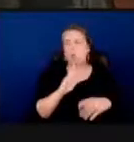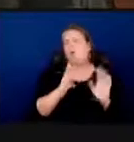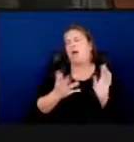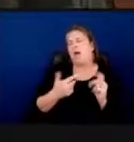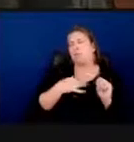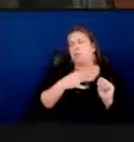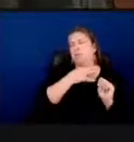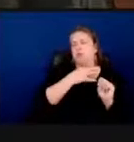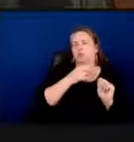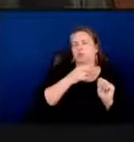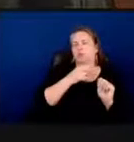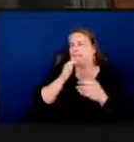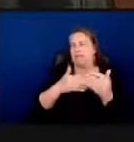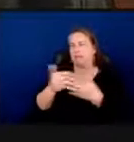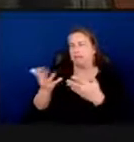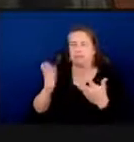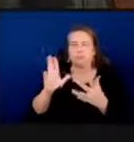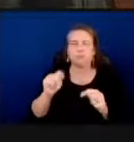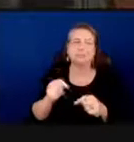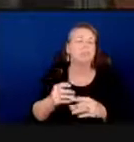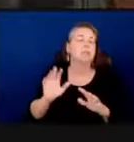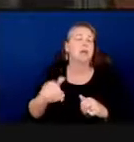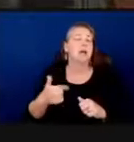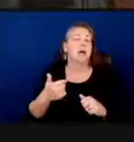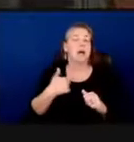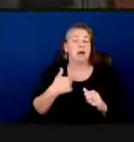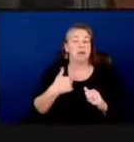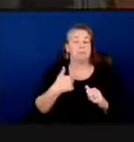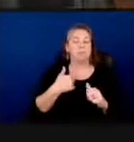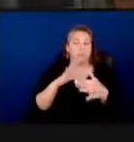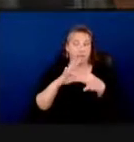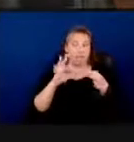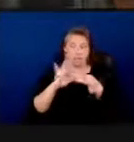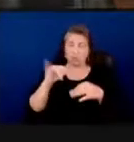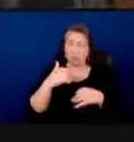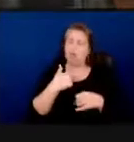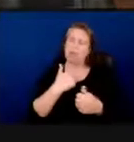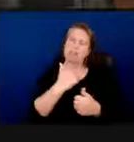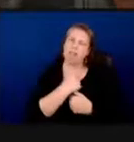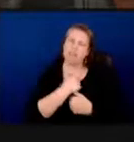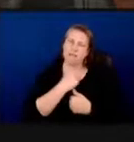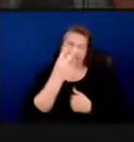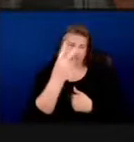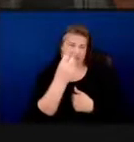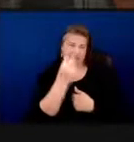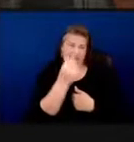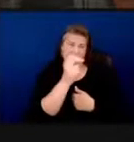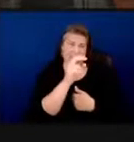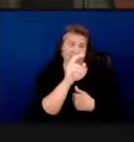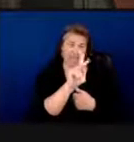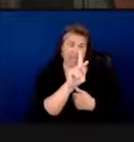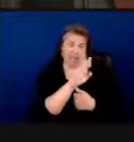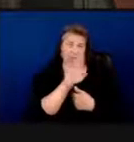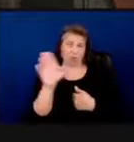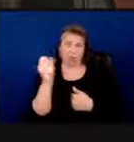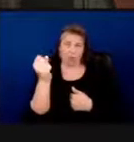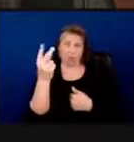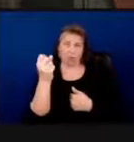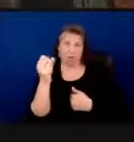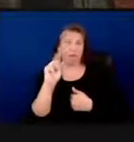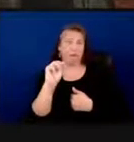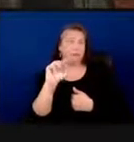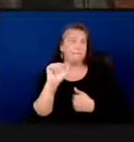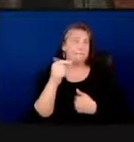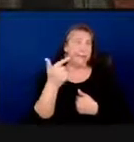Sina maelezo kamili lakini nitaulizia swali hilo. Nina maoni, ningependa kuambia